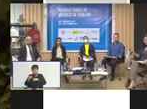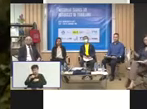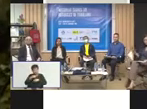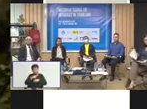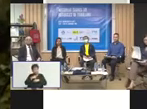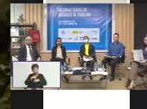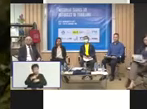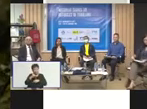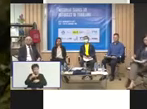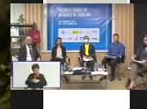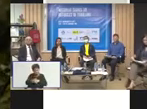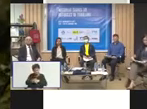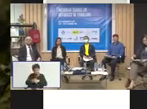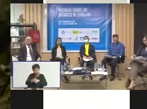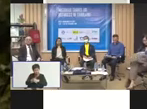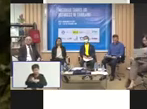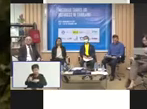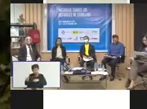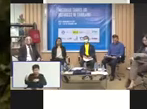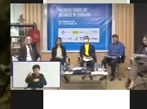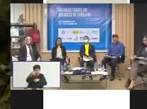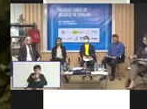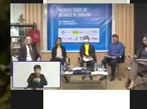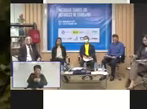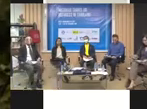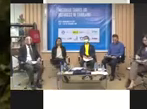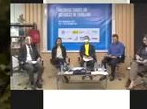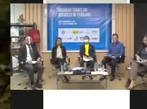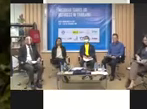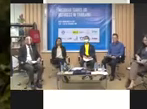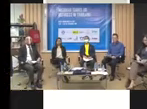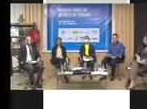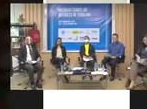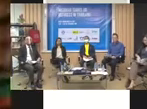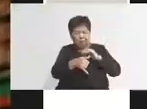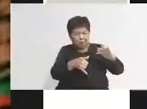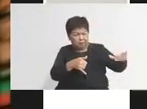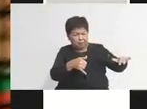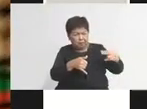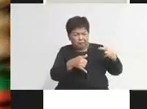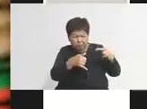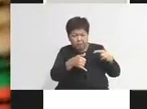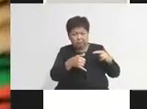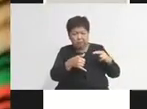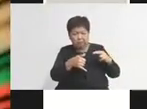just treat us like as human, just this, I don't want more than that.